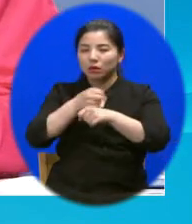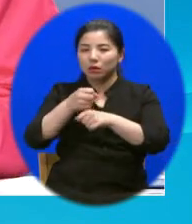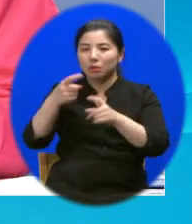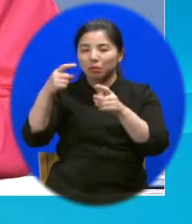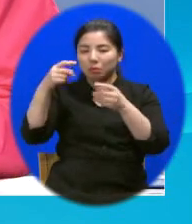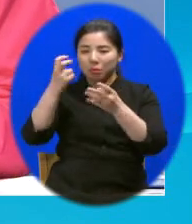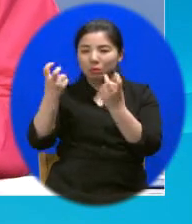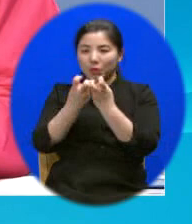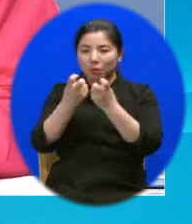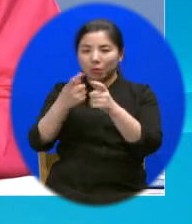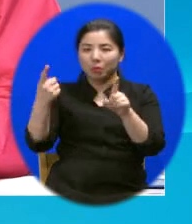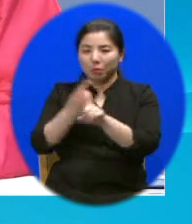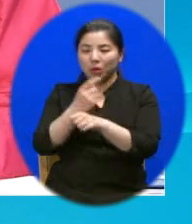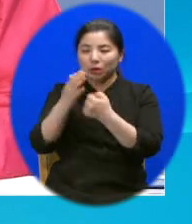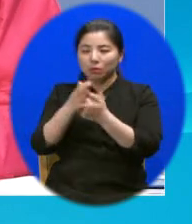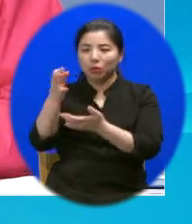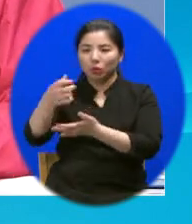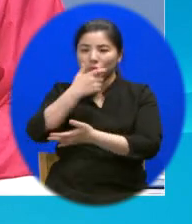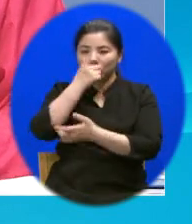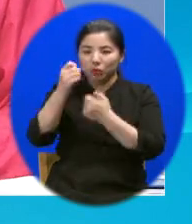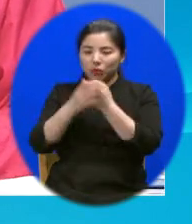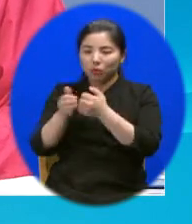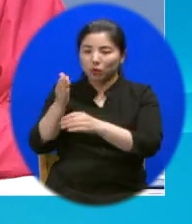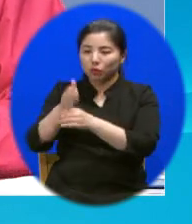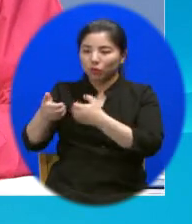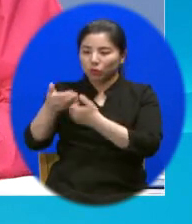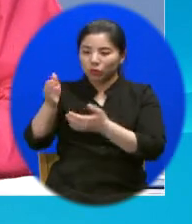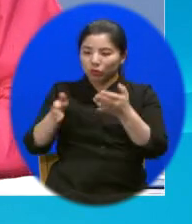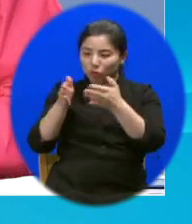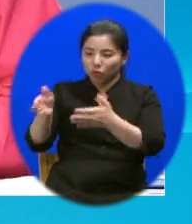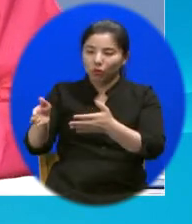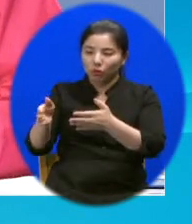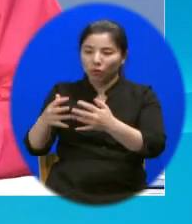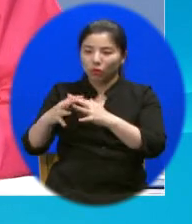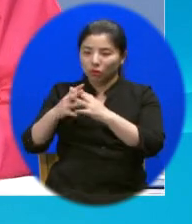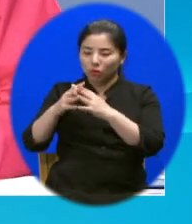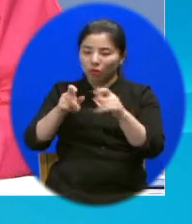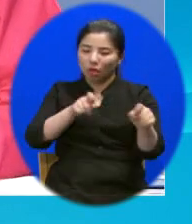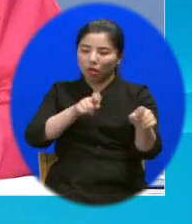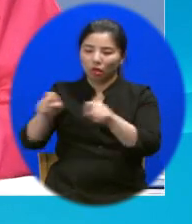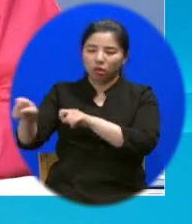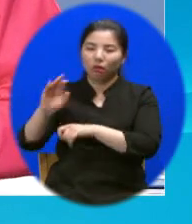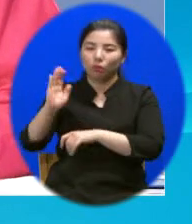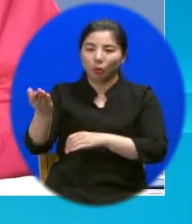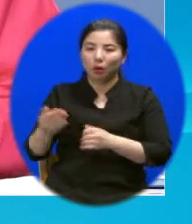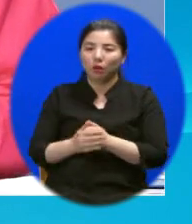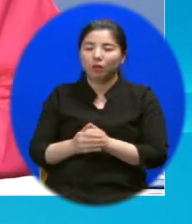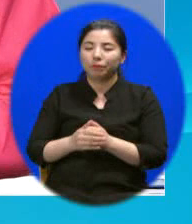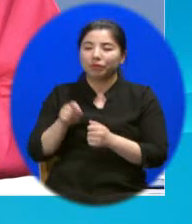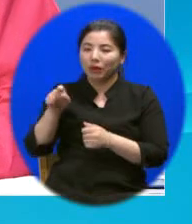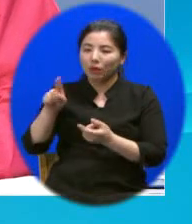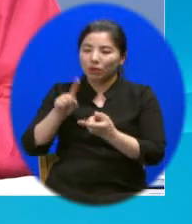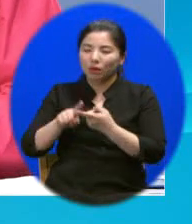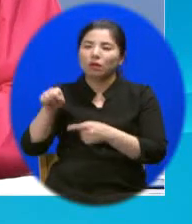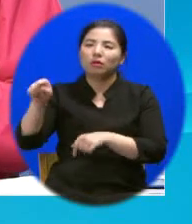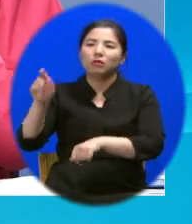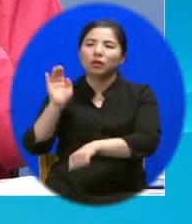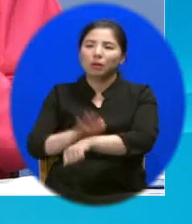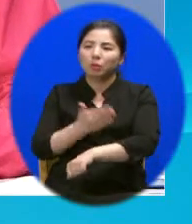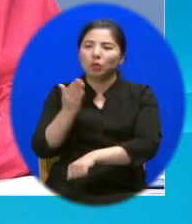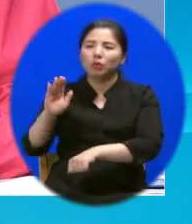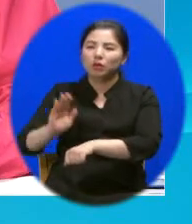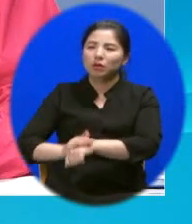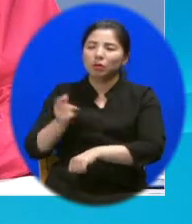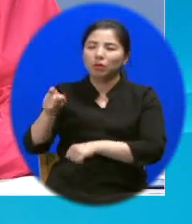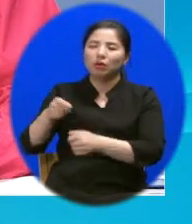이렇게 방침을 바꾸는 바람에 재원이 부족하니까 중부 고속도로 건설 우리의 후순위로 밀린 겁니다 그래서 그 부분이 부당하다고 저희들이